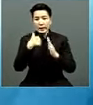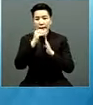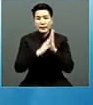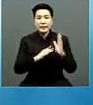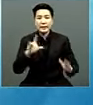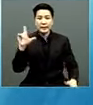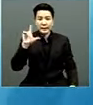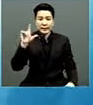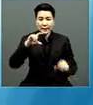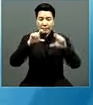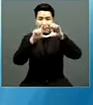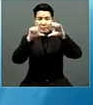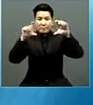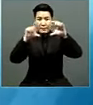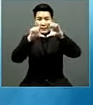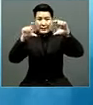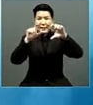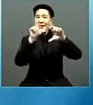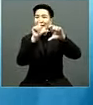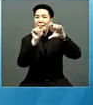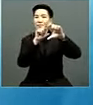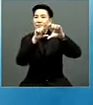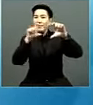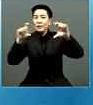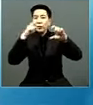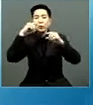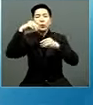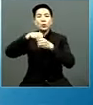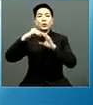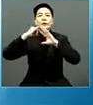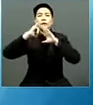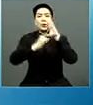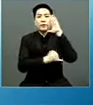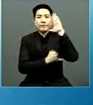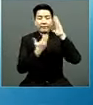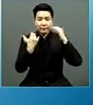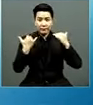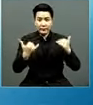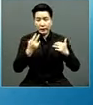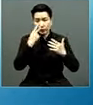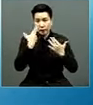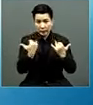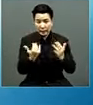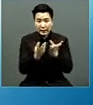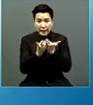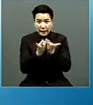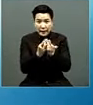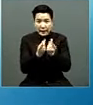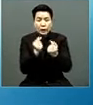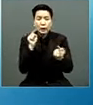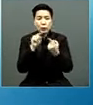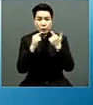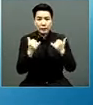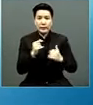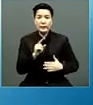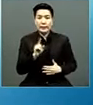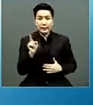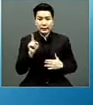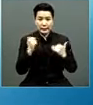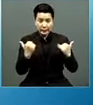องๆกำกับเอาไว้นะครับจะเกิดที่ต่างจังหวัดเกือบทั้งสิ้นเลยนะครับก็ทำให้วันนี้ตัวเลขเรามาอยู่ที่ตรงนี้นะครับ